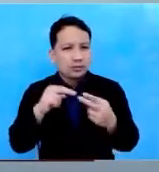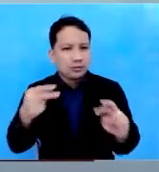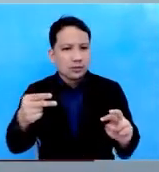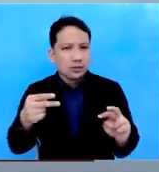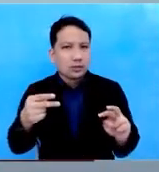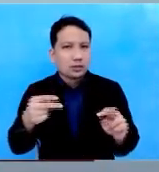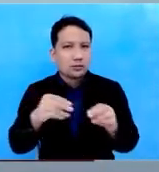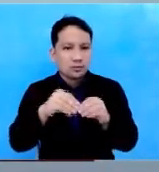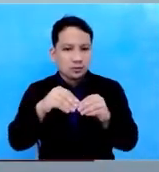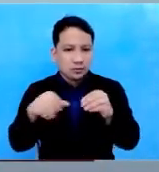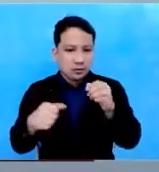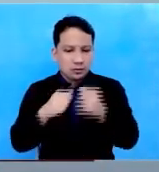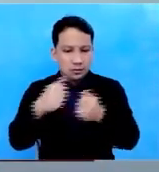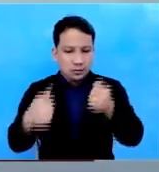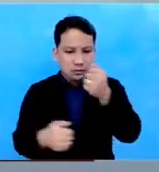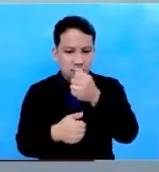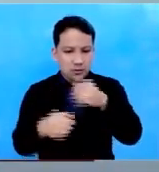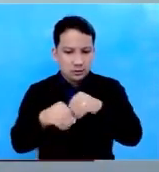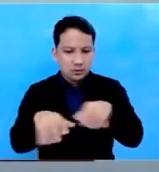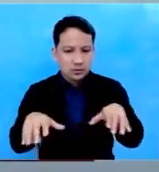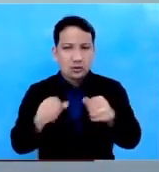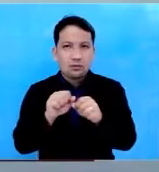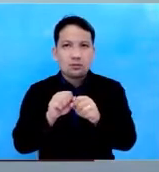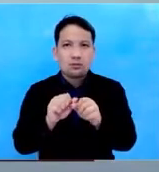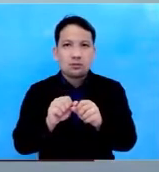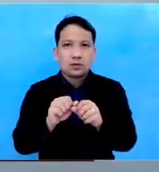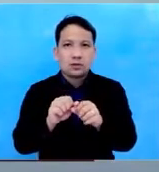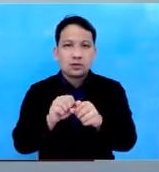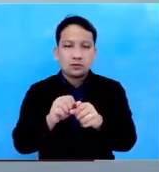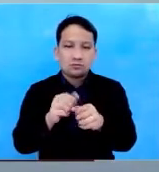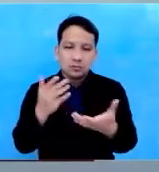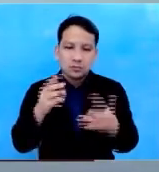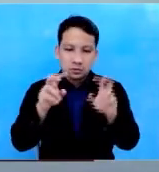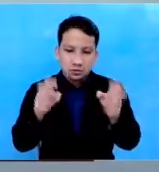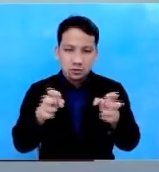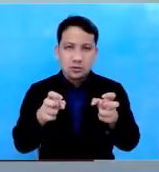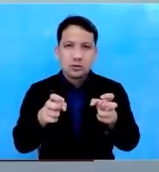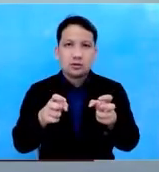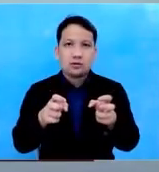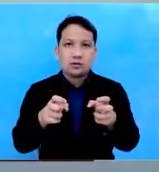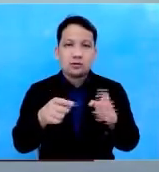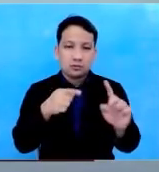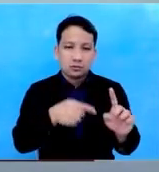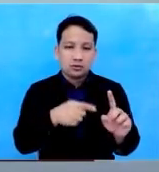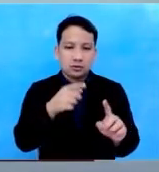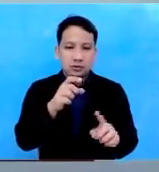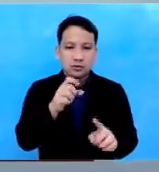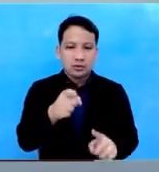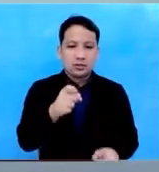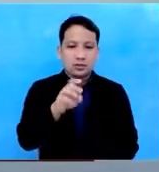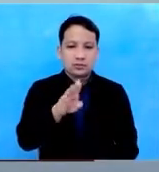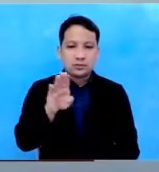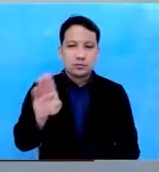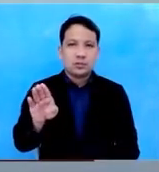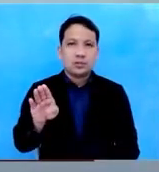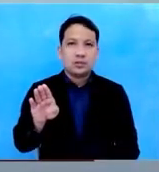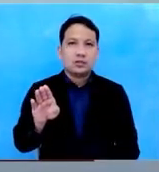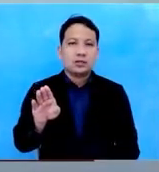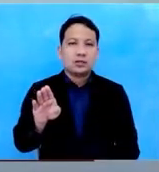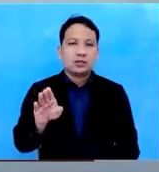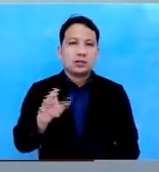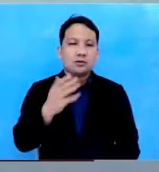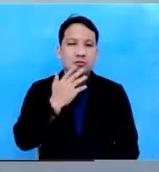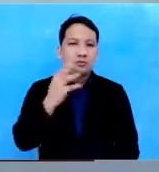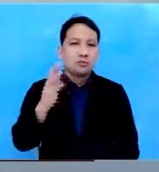Medyo kulang pa po ang datos, pero ngayon pa lamang, binansagan na ng ilan itong XBB bilang nightmare variant ng